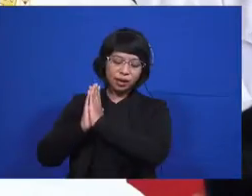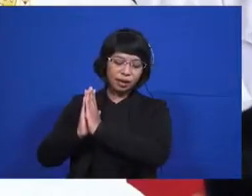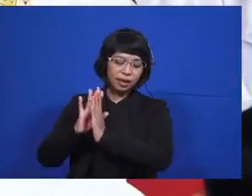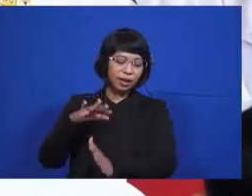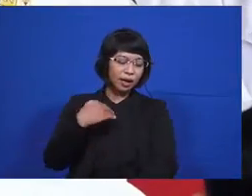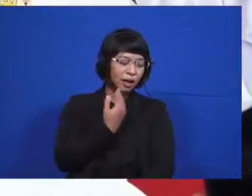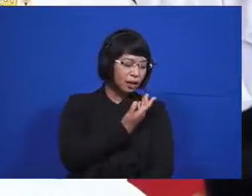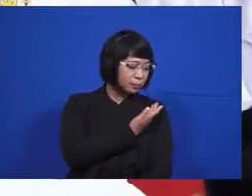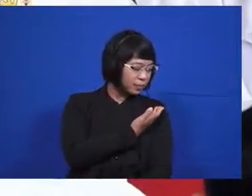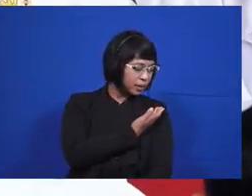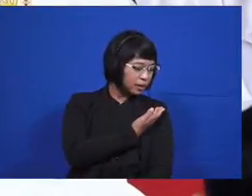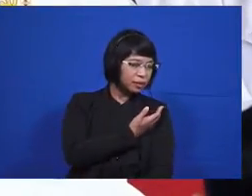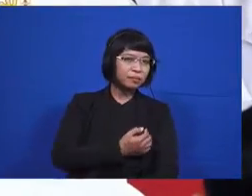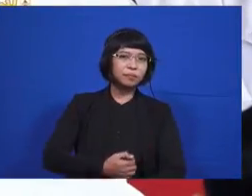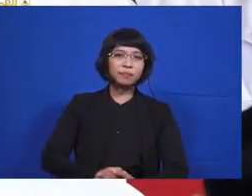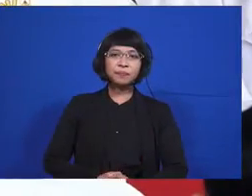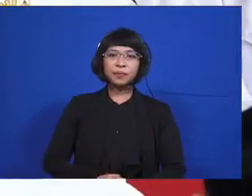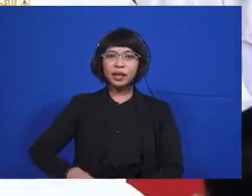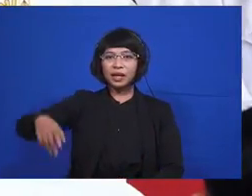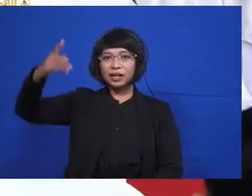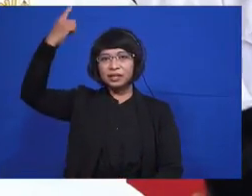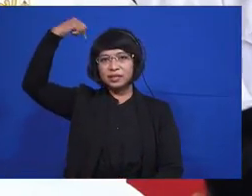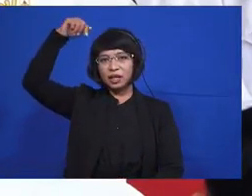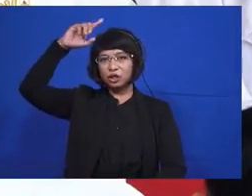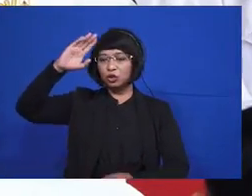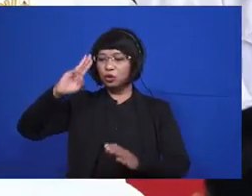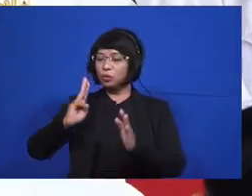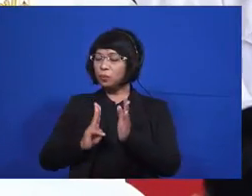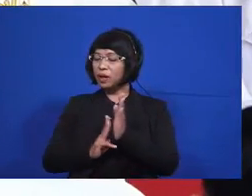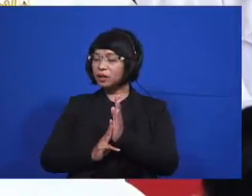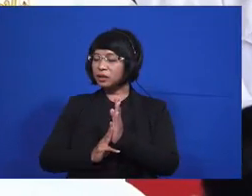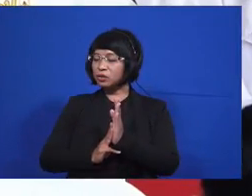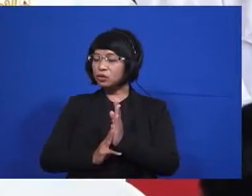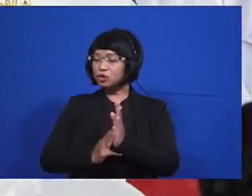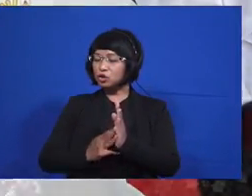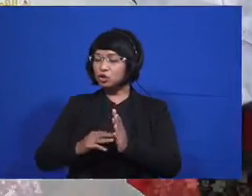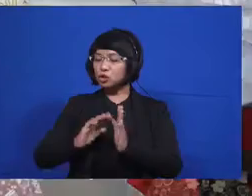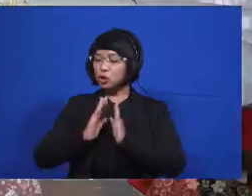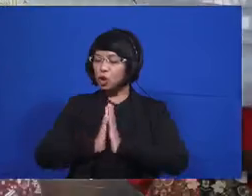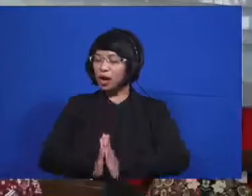doakanlah kami. Santo Martinus,